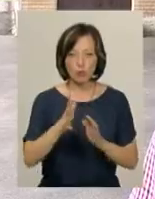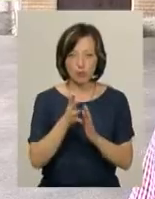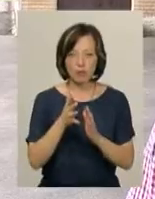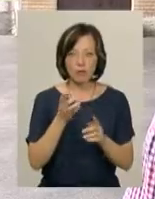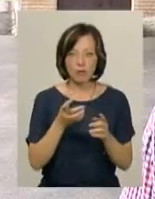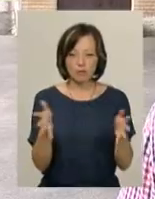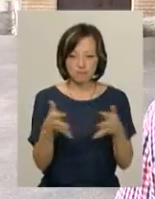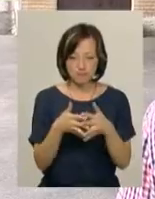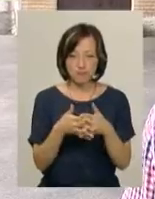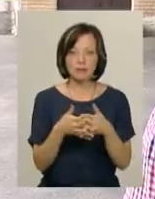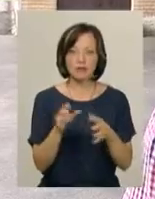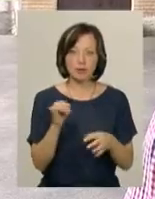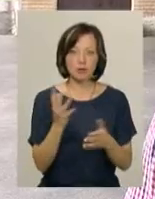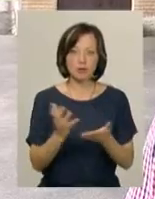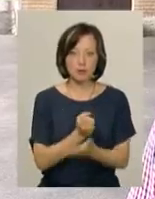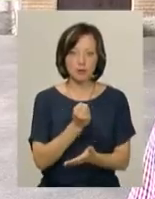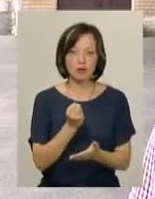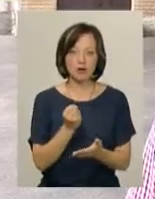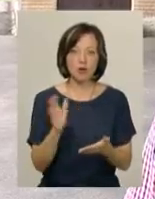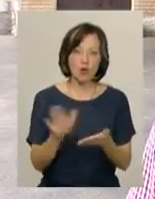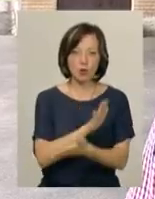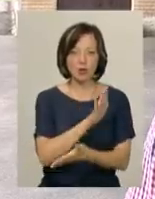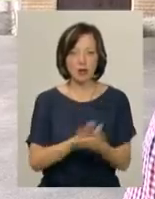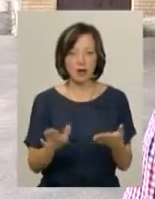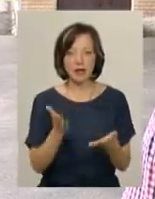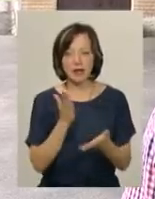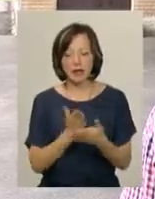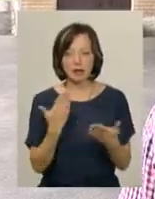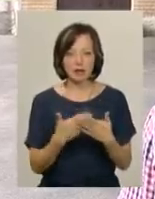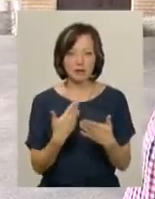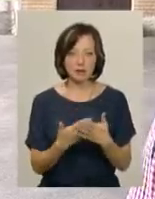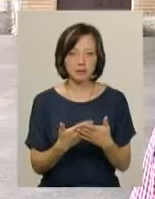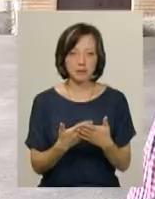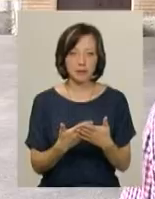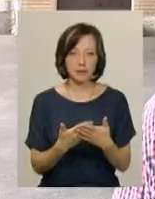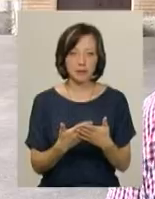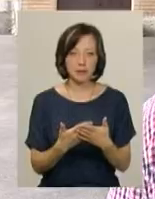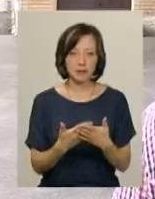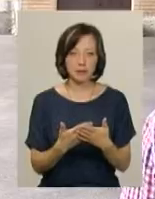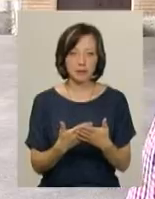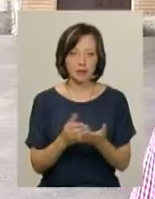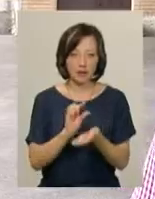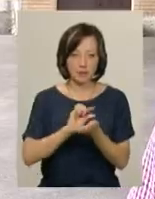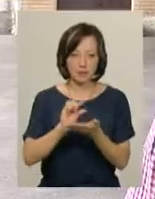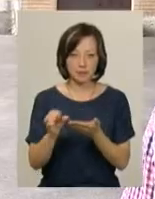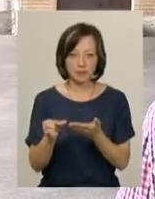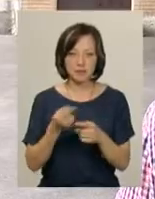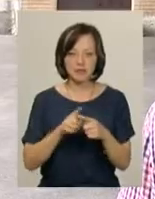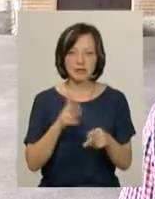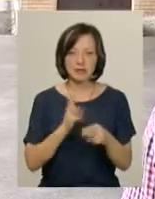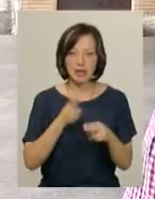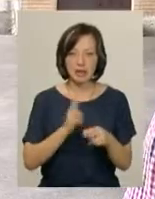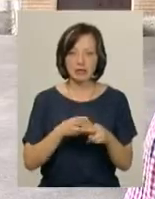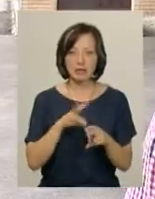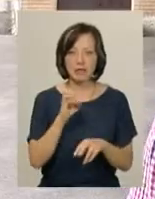Воно вступає в реакцію і при цьому видаляються, якщо мають місце такі заложки, це заліза,